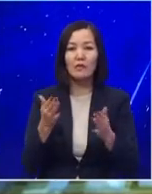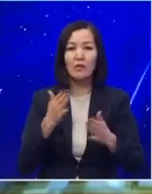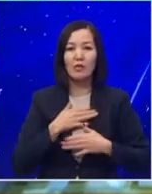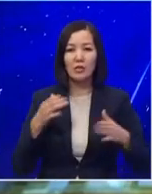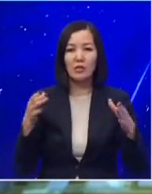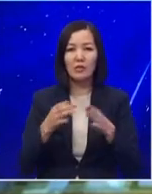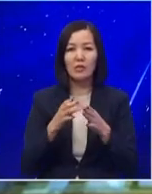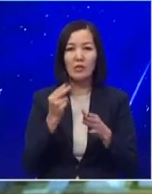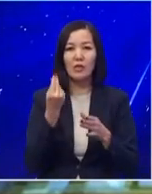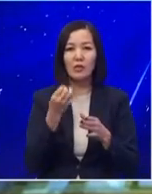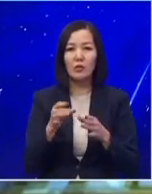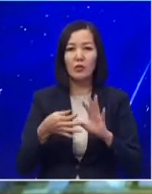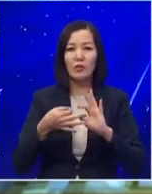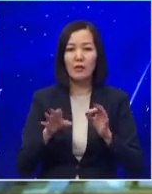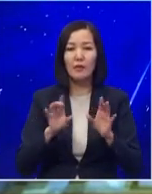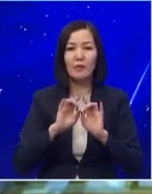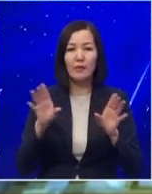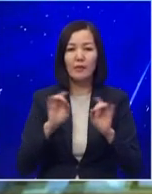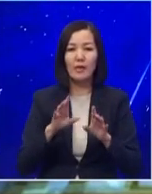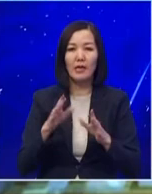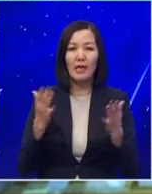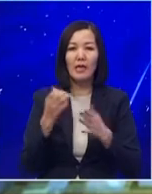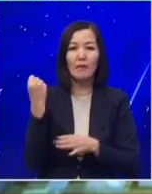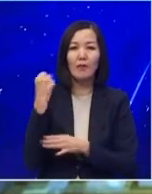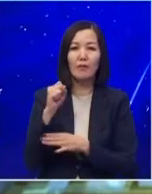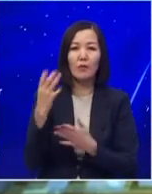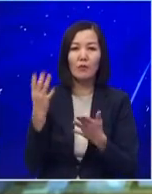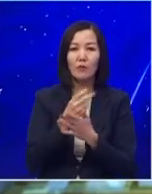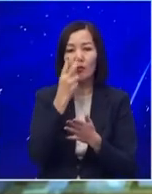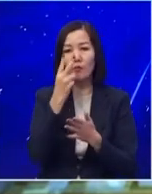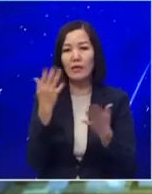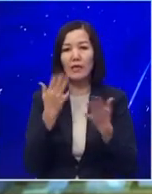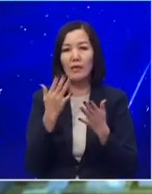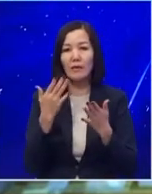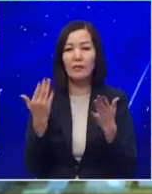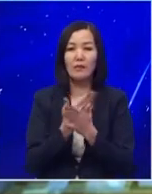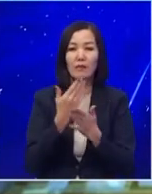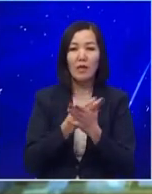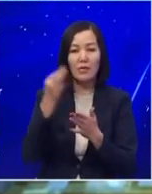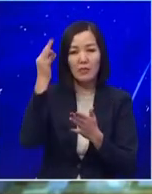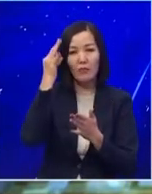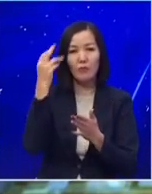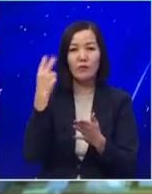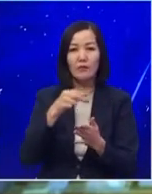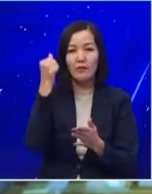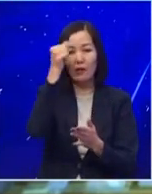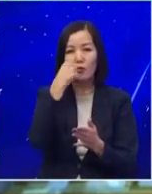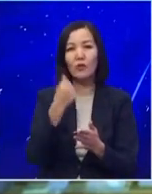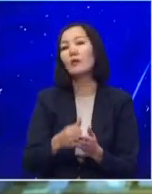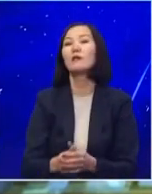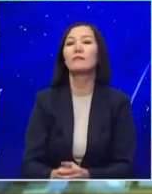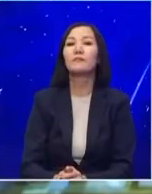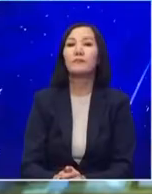корреспондент алексей цой расскажет какие победы мы успели увидеть и какими событиями запомнился 2020